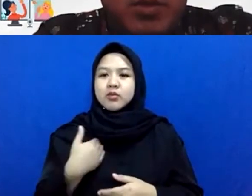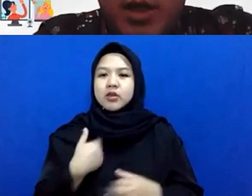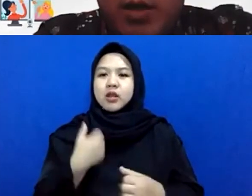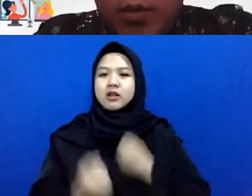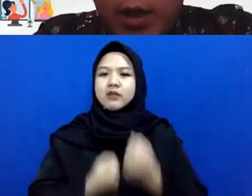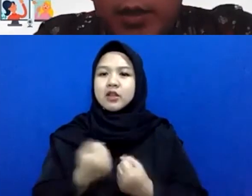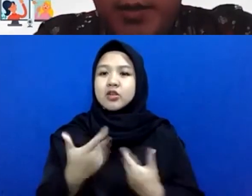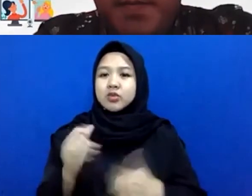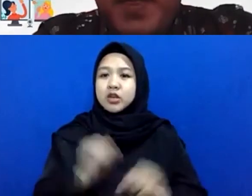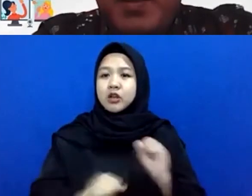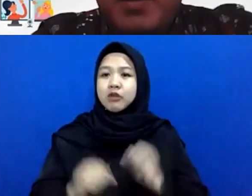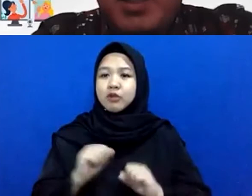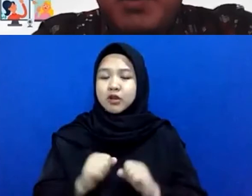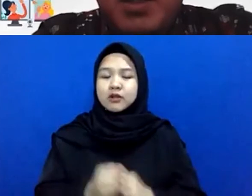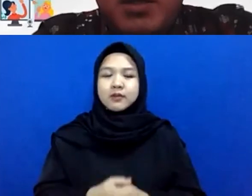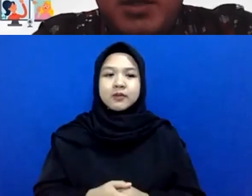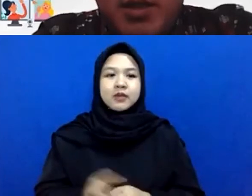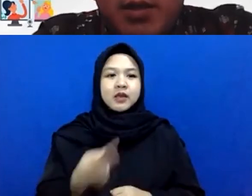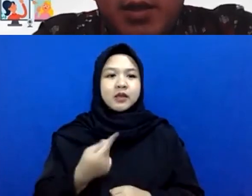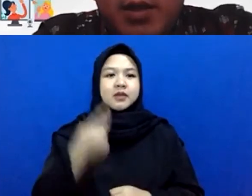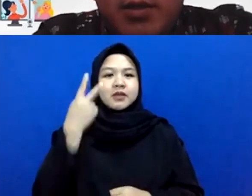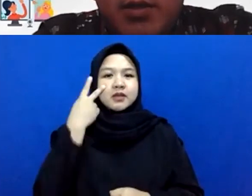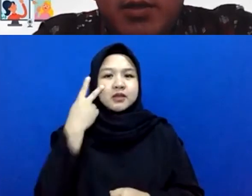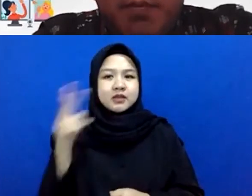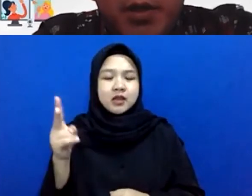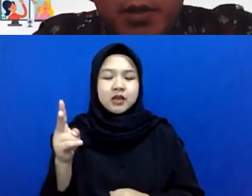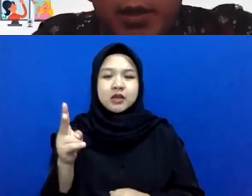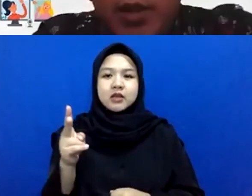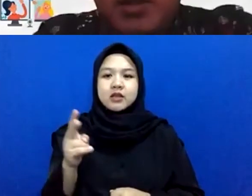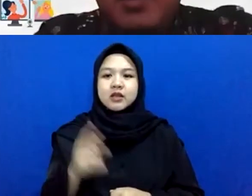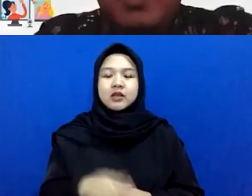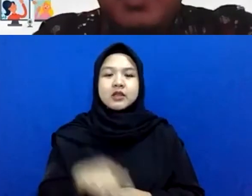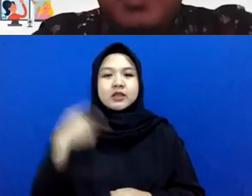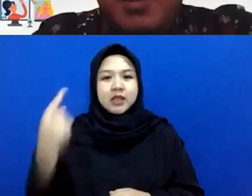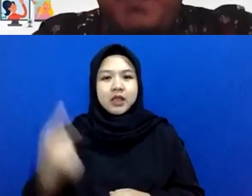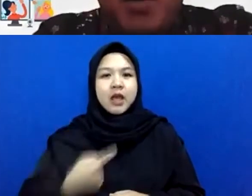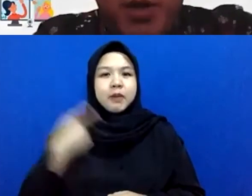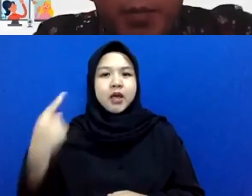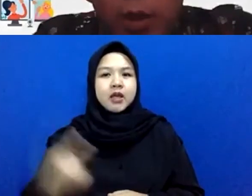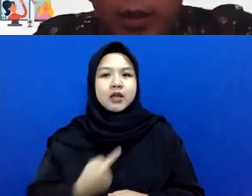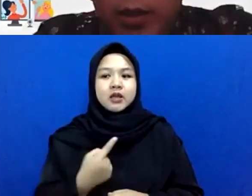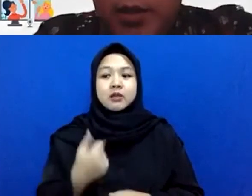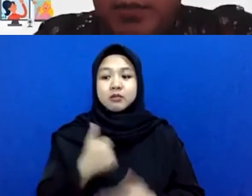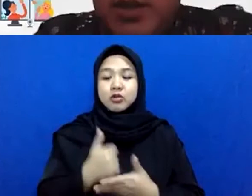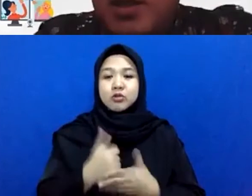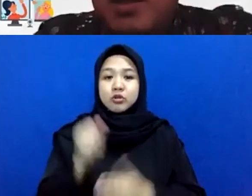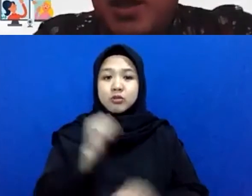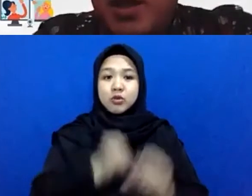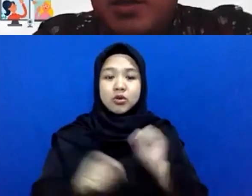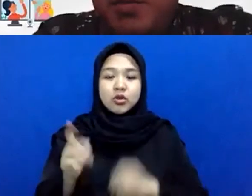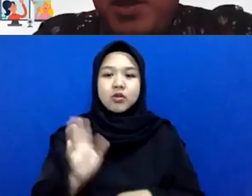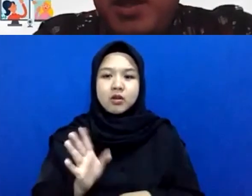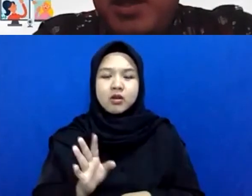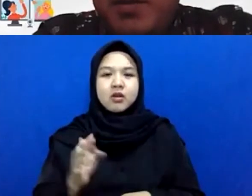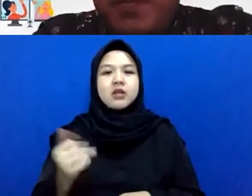mereka sudah lakukan dan kita bisa ngecek day per day-nya apakah kamu benar melakukan ini dan dia bisa